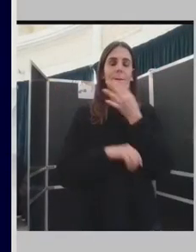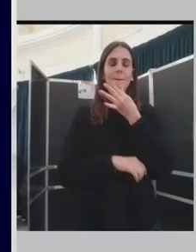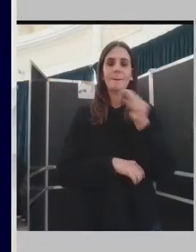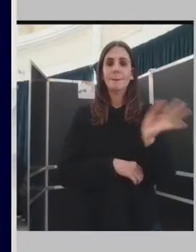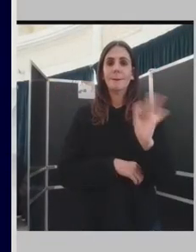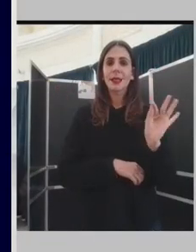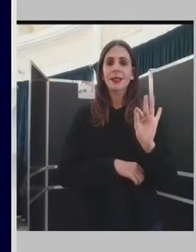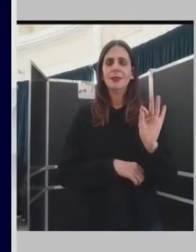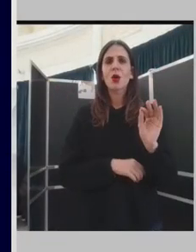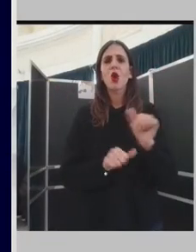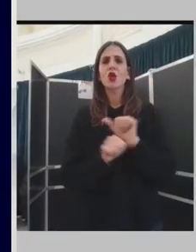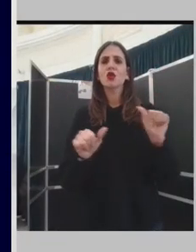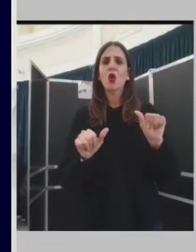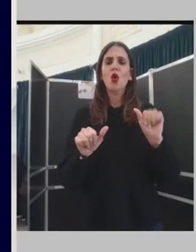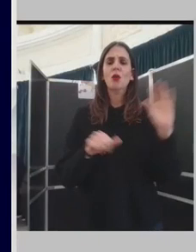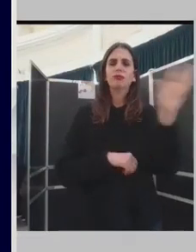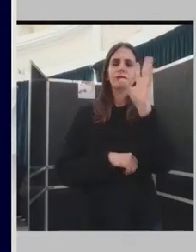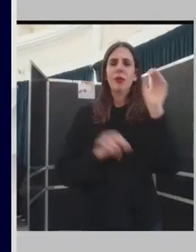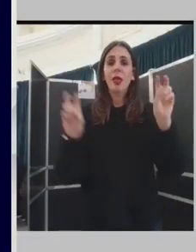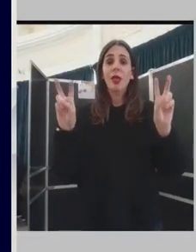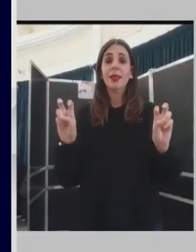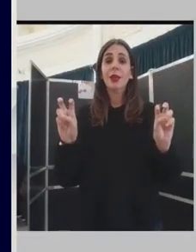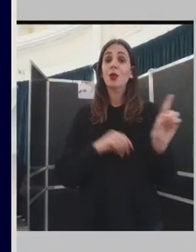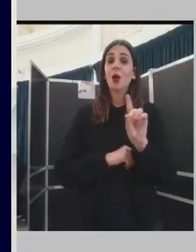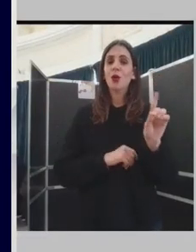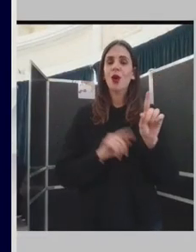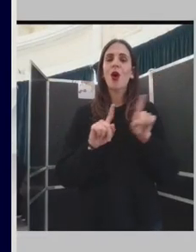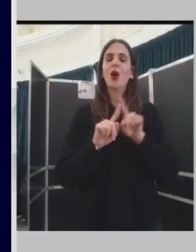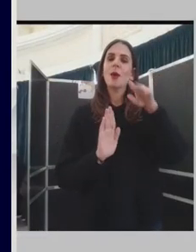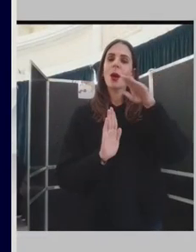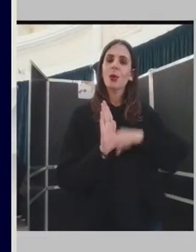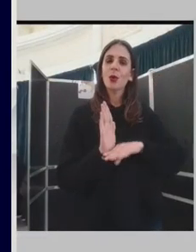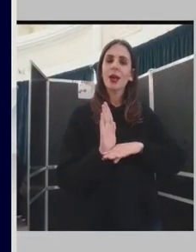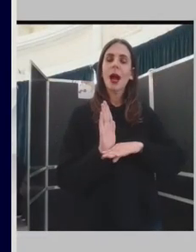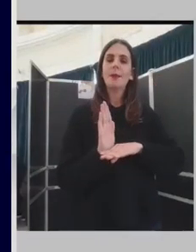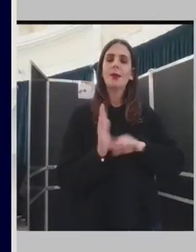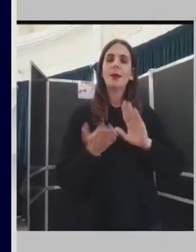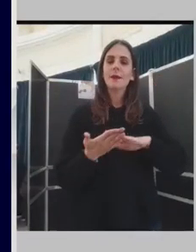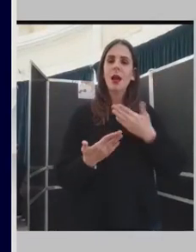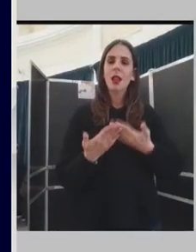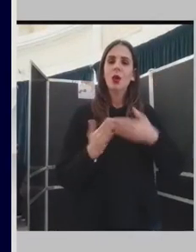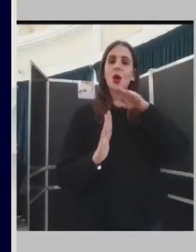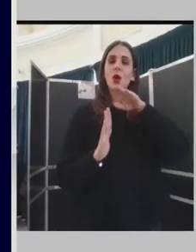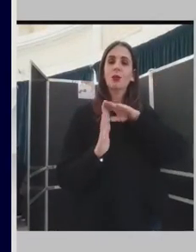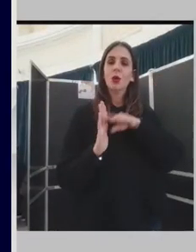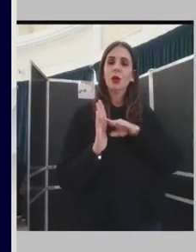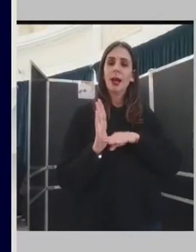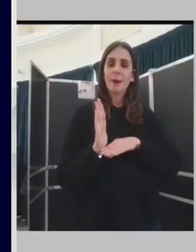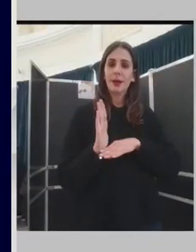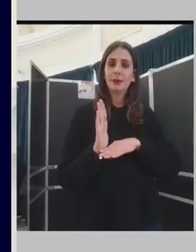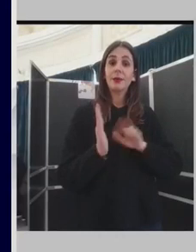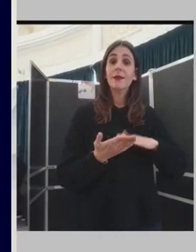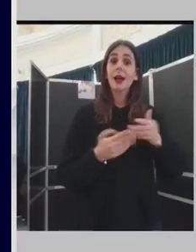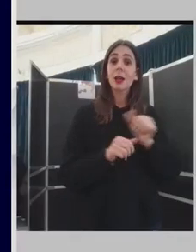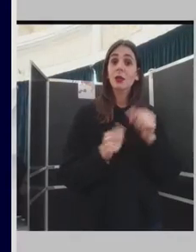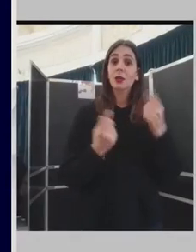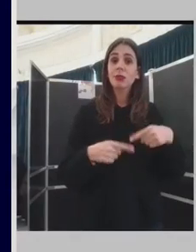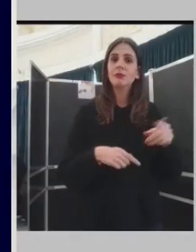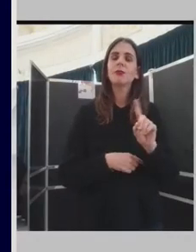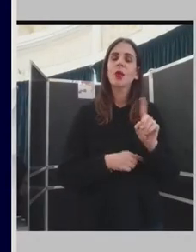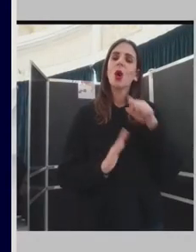un titolo, ma è un programma, e non è solo un valore, è un programma, non è solo un valore, è un programma,